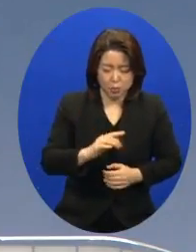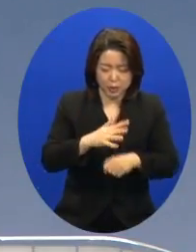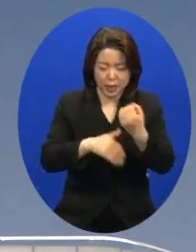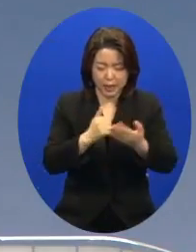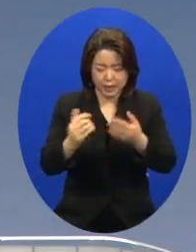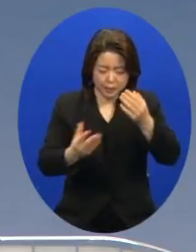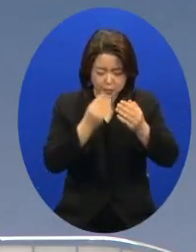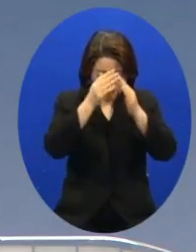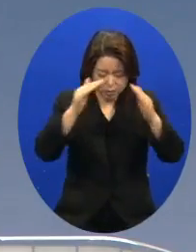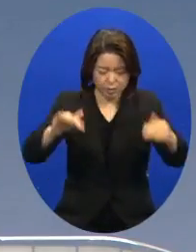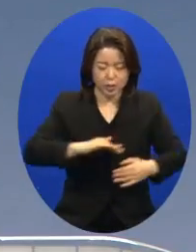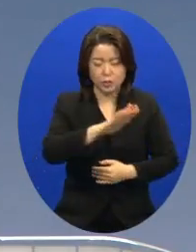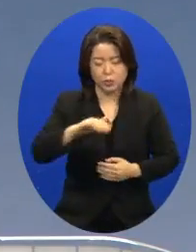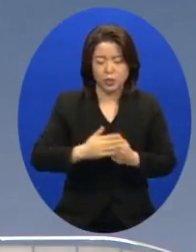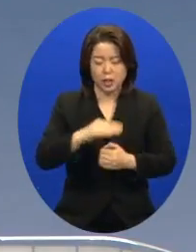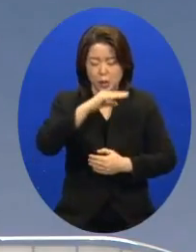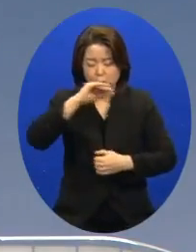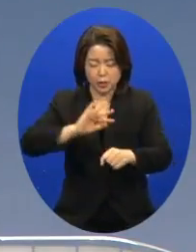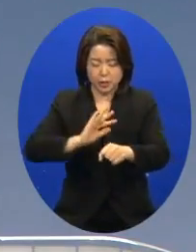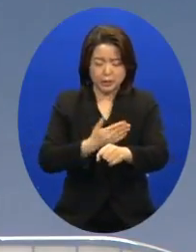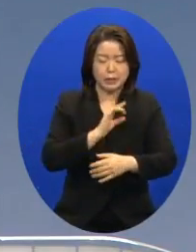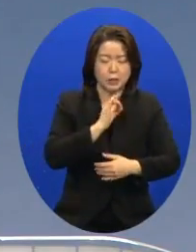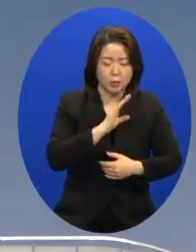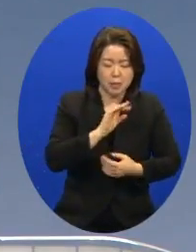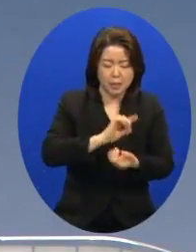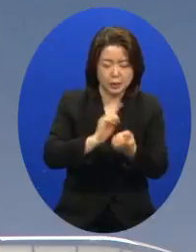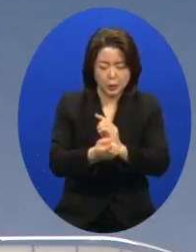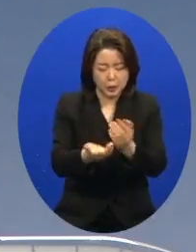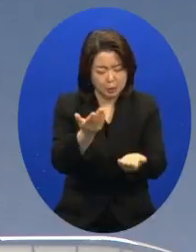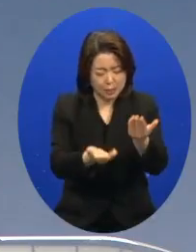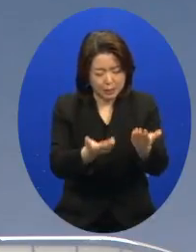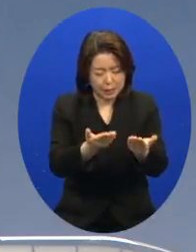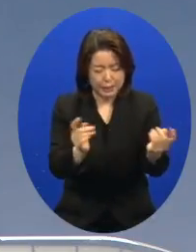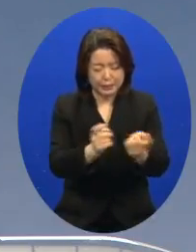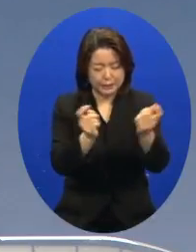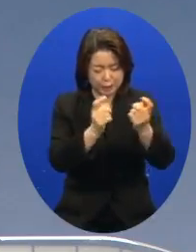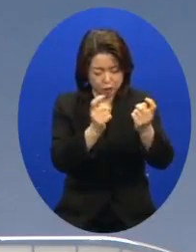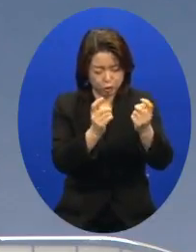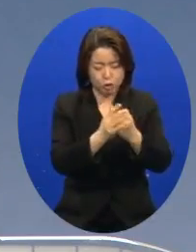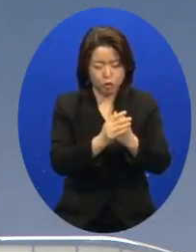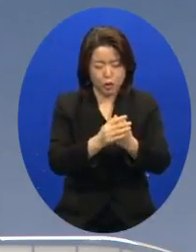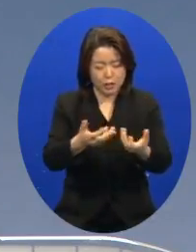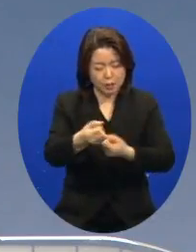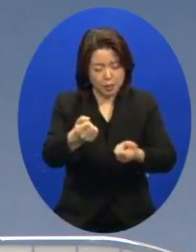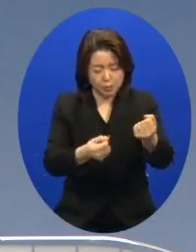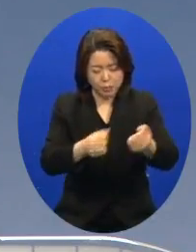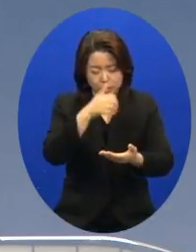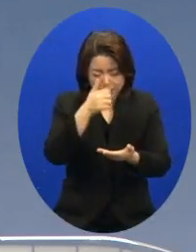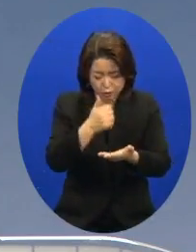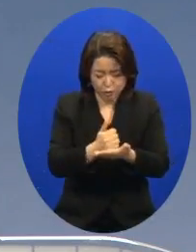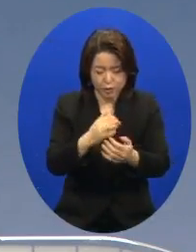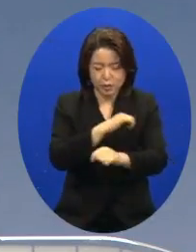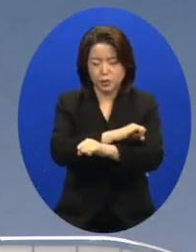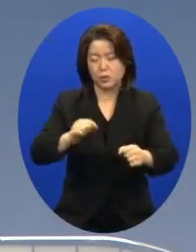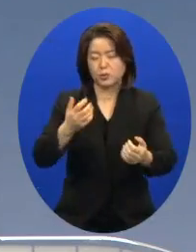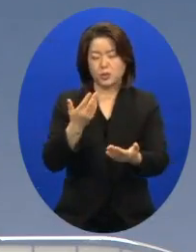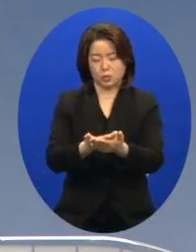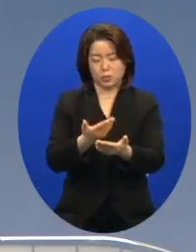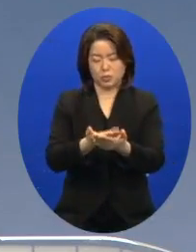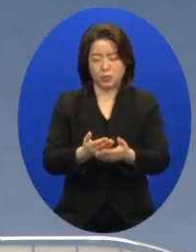성전 된 우리가 올고 그런 것만 서로 판단 하여 서로 다투고 서로 분열 했던 죄를 용서해